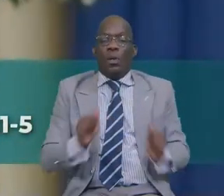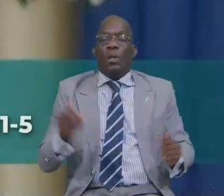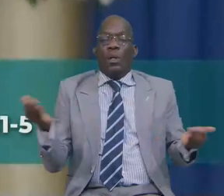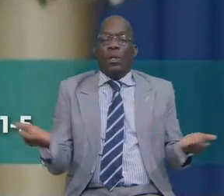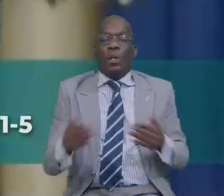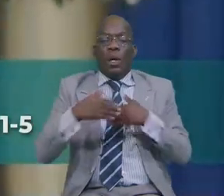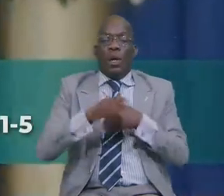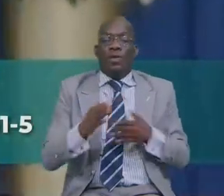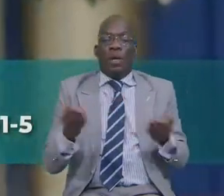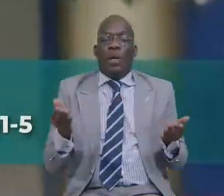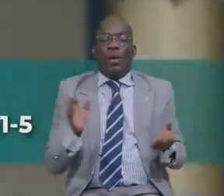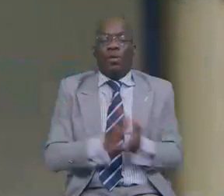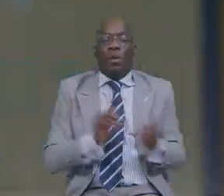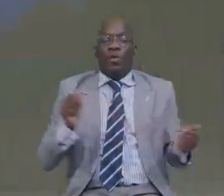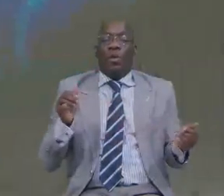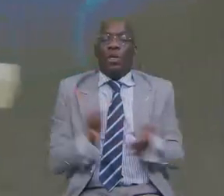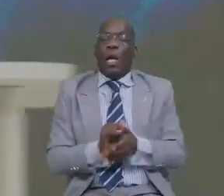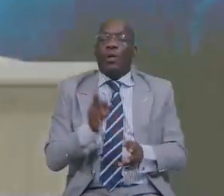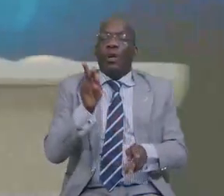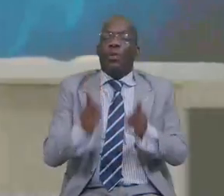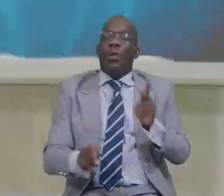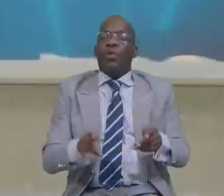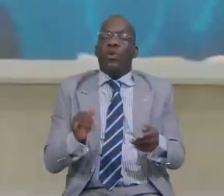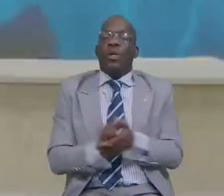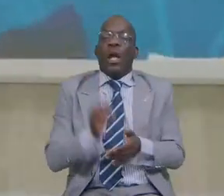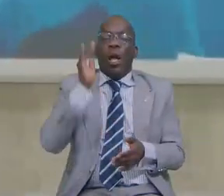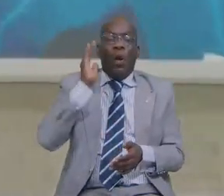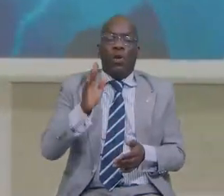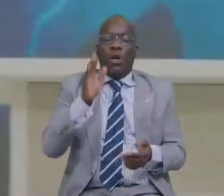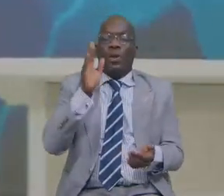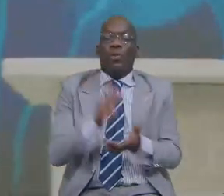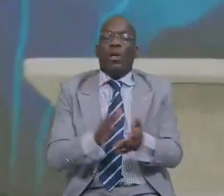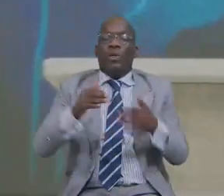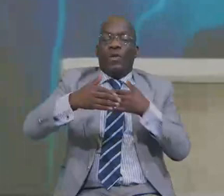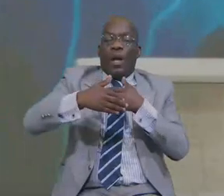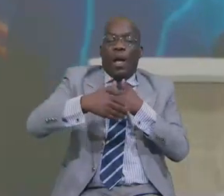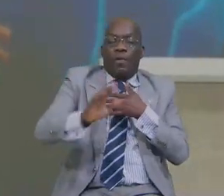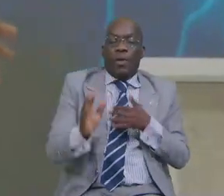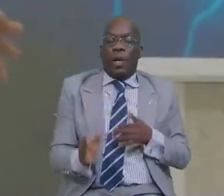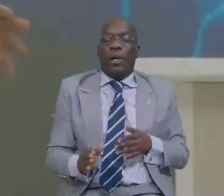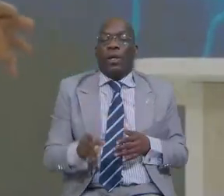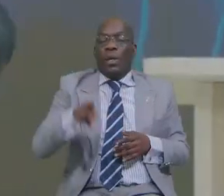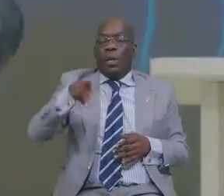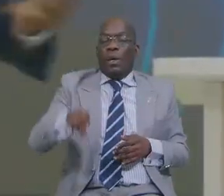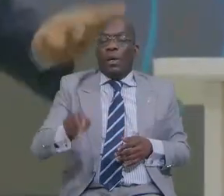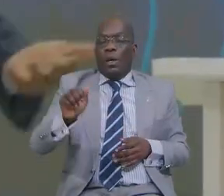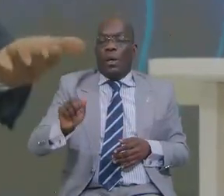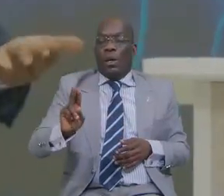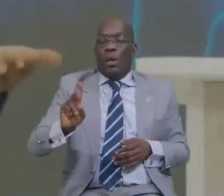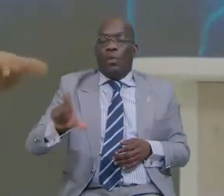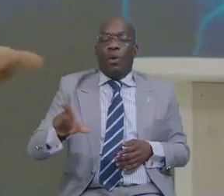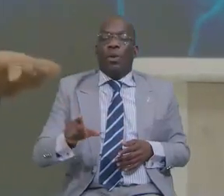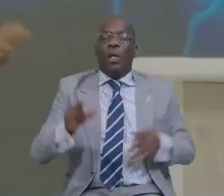en lui, qui croiraient après. C'est-à-dire que ceux qui croiront après l'apôtre